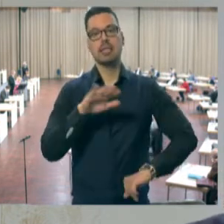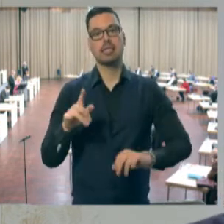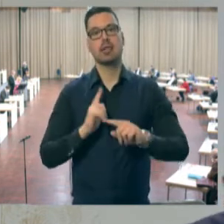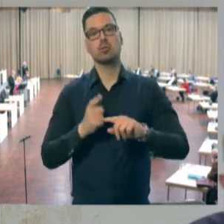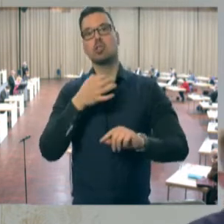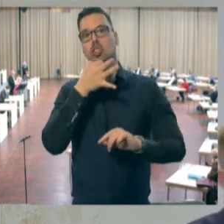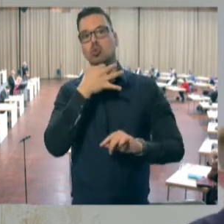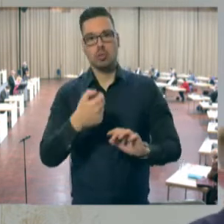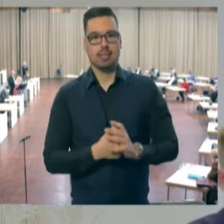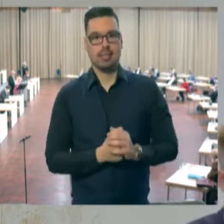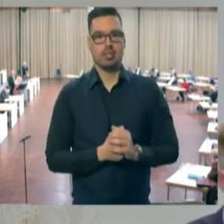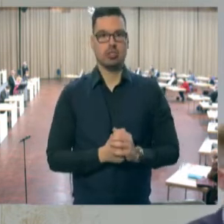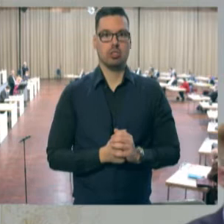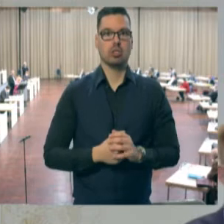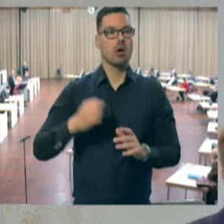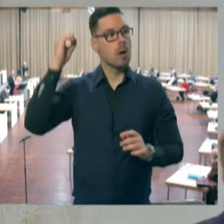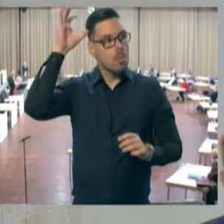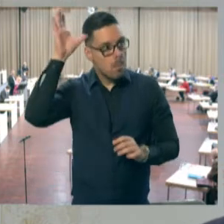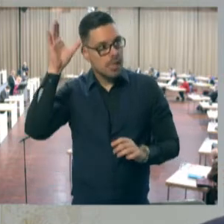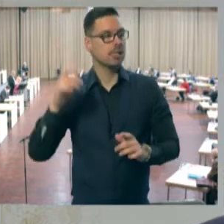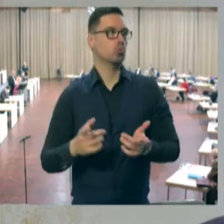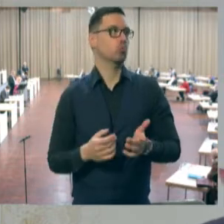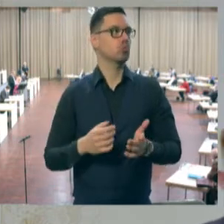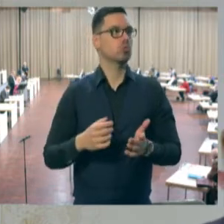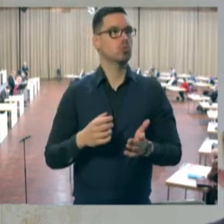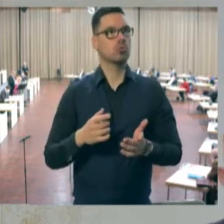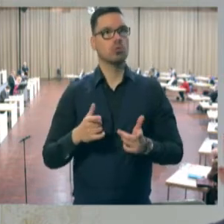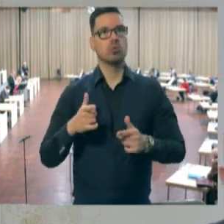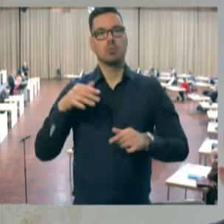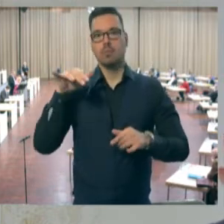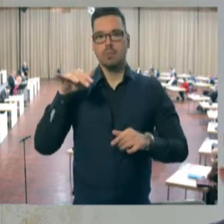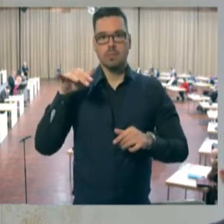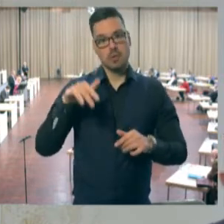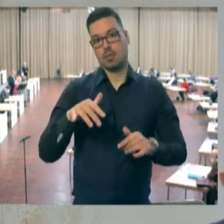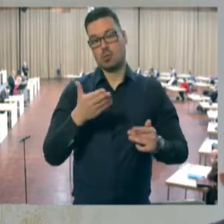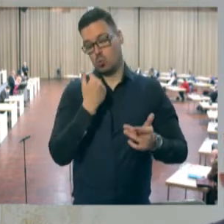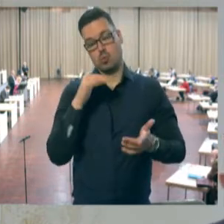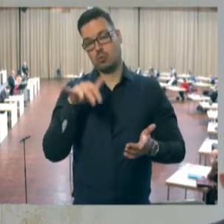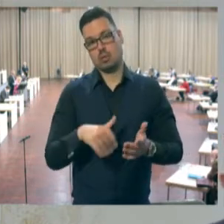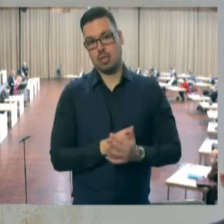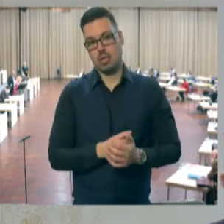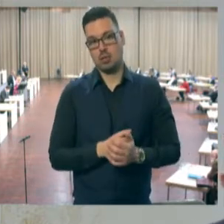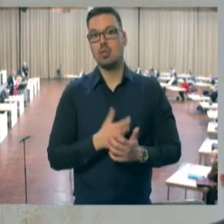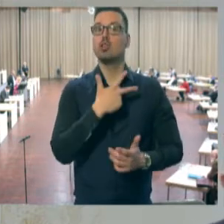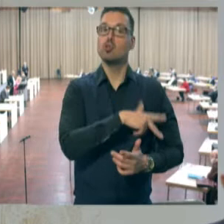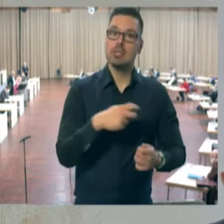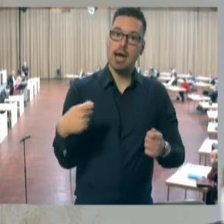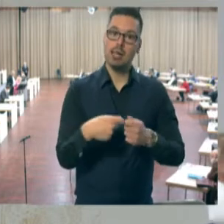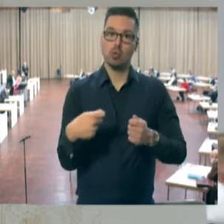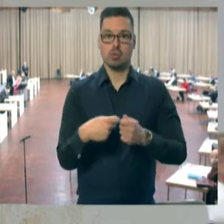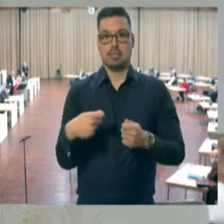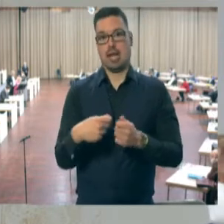mussten vielfach auf das Recht auf Bildung, auf eine umfassende Gewährung des Rechts auf Bildung verzichten. Sie mussten auf viele soziale